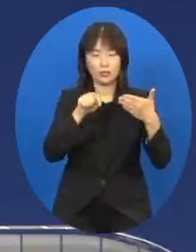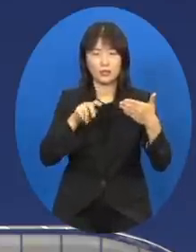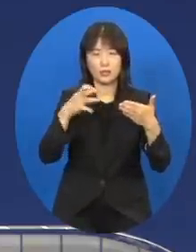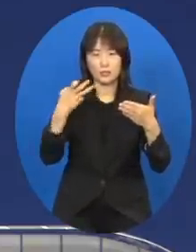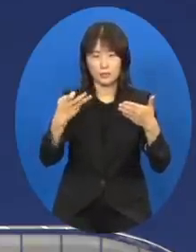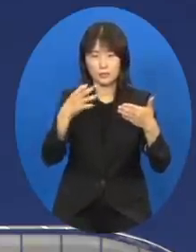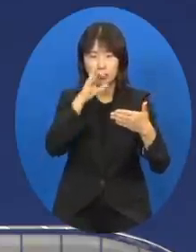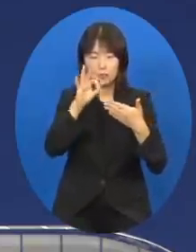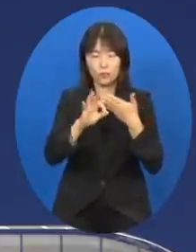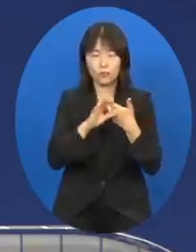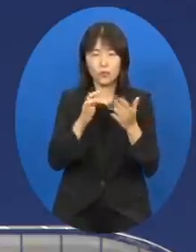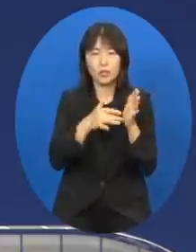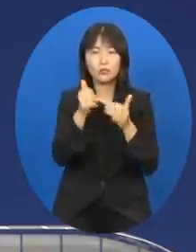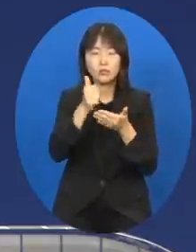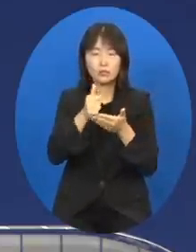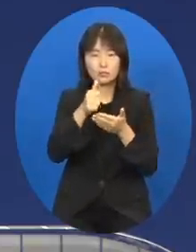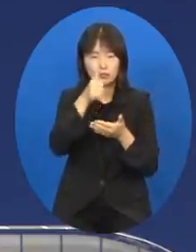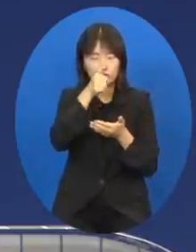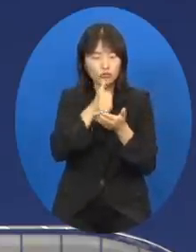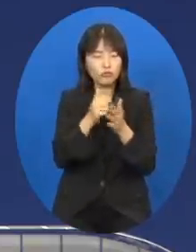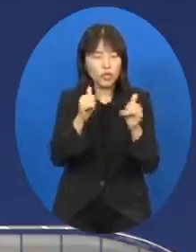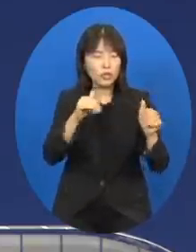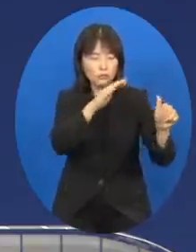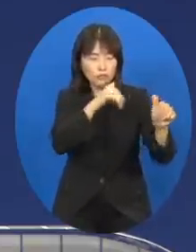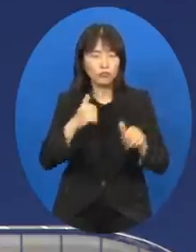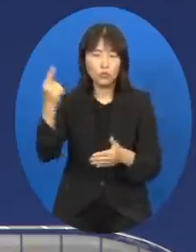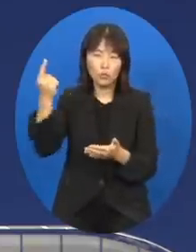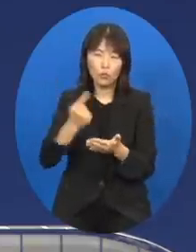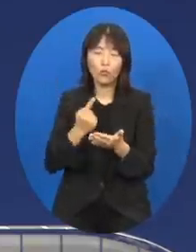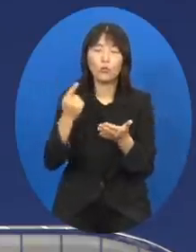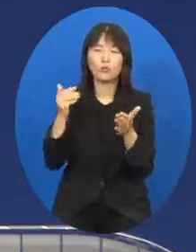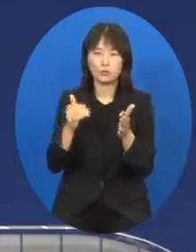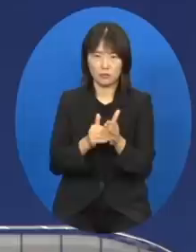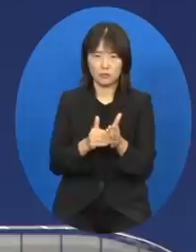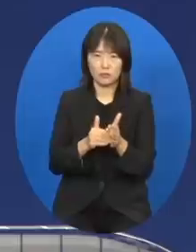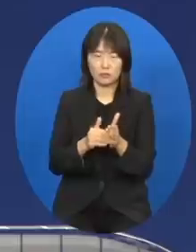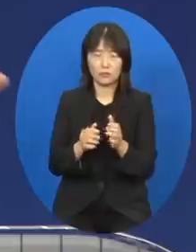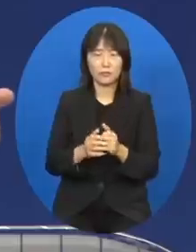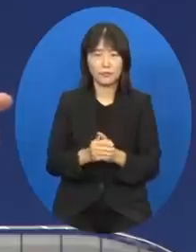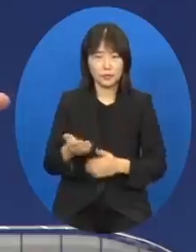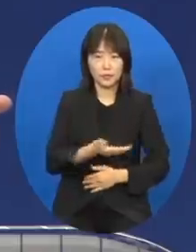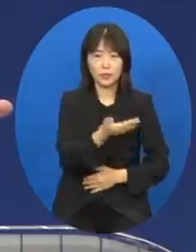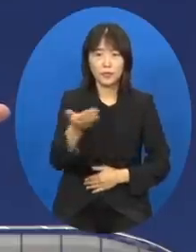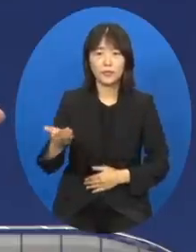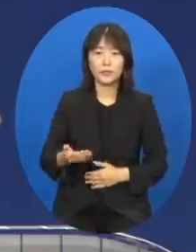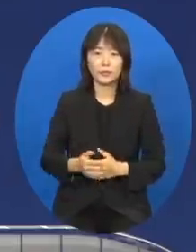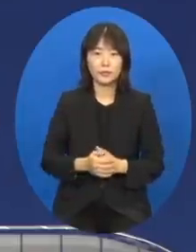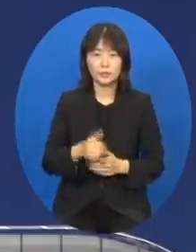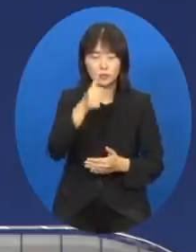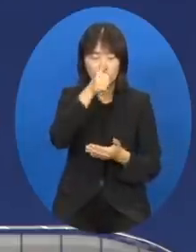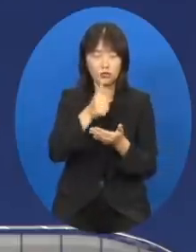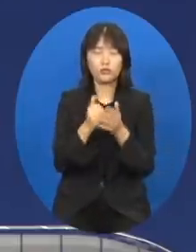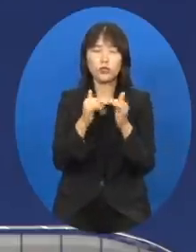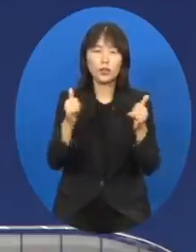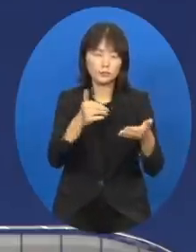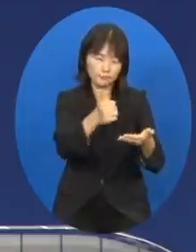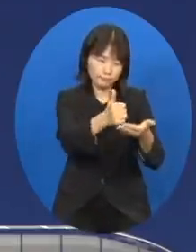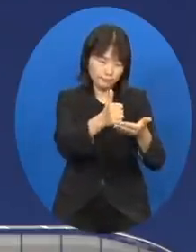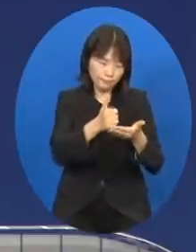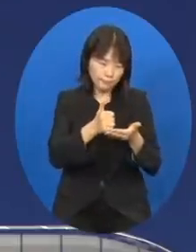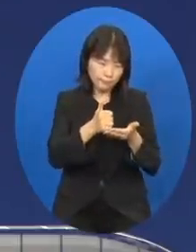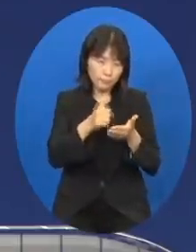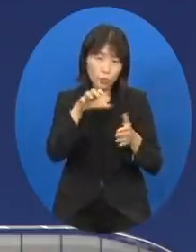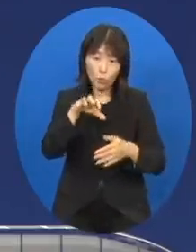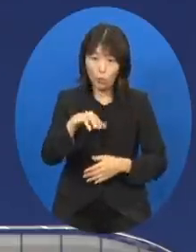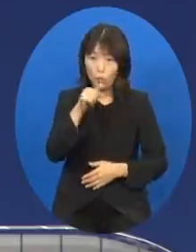예수님은 죄인을 부르시러 오셨다, 그렇게 말씀하셨습니다. 여러분, 죄인을 초청하는 데가